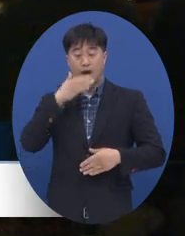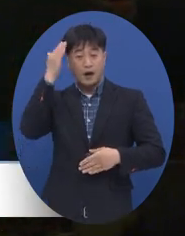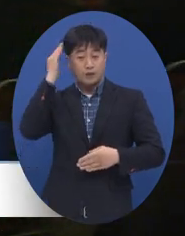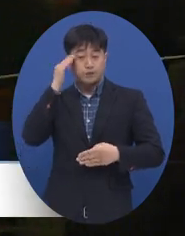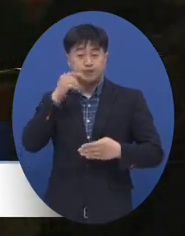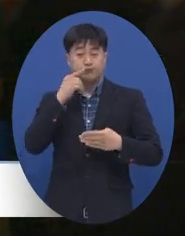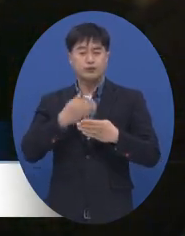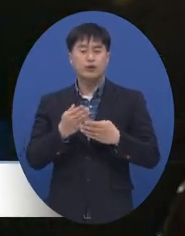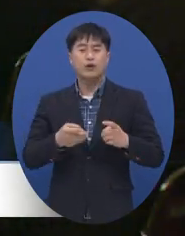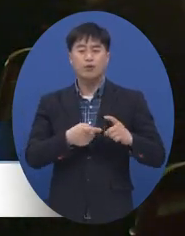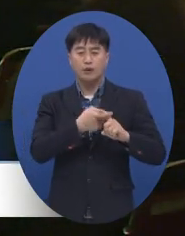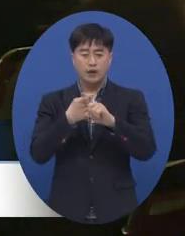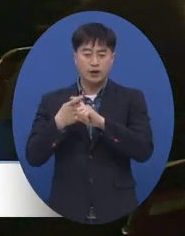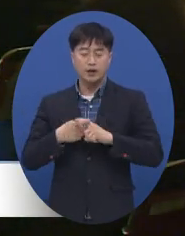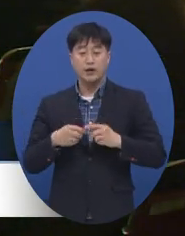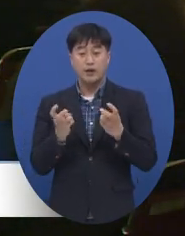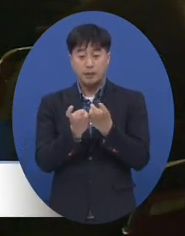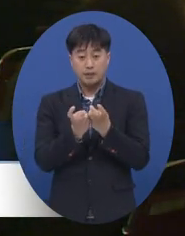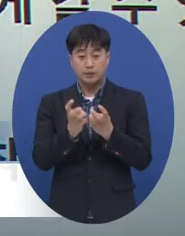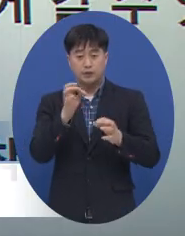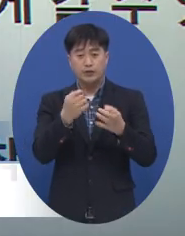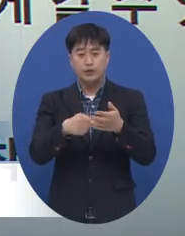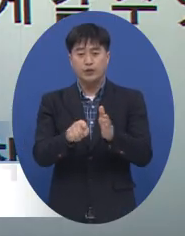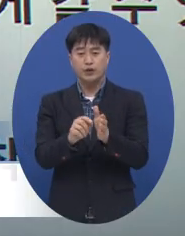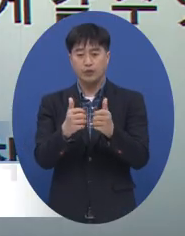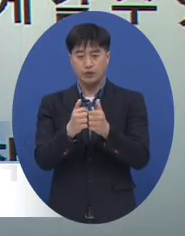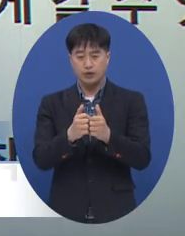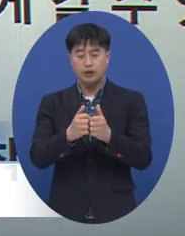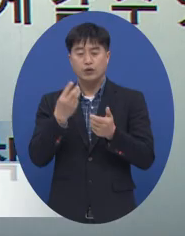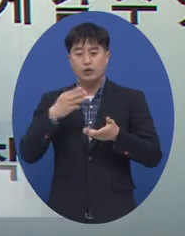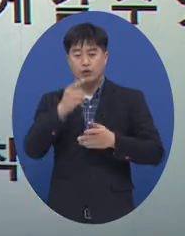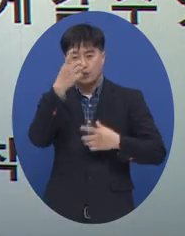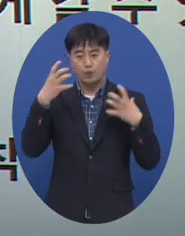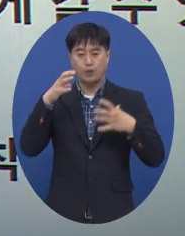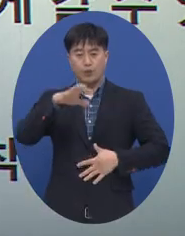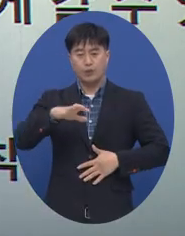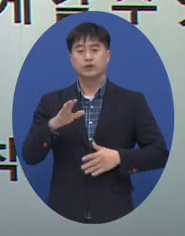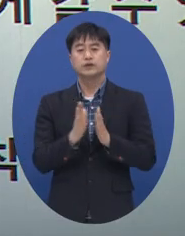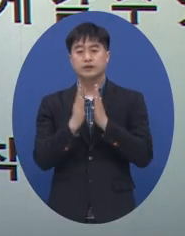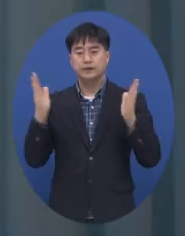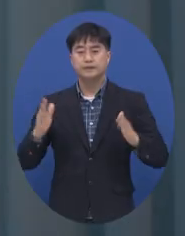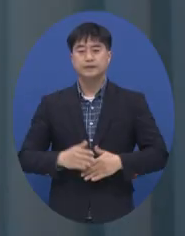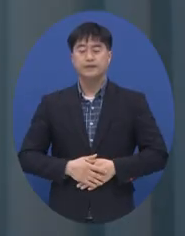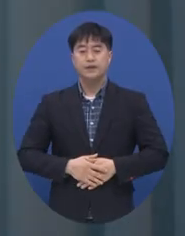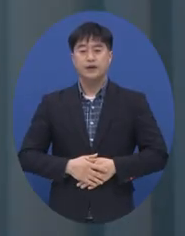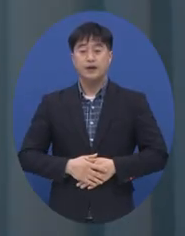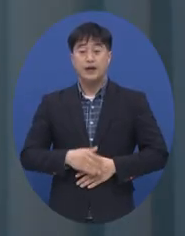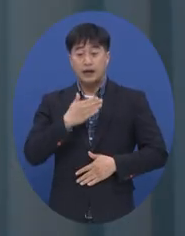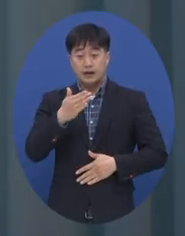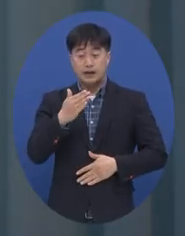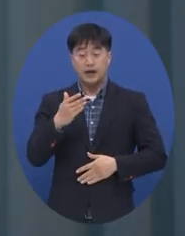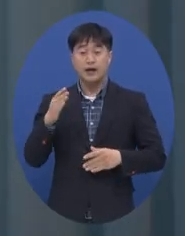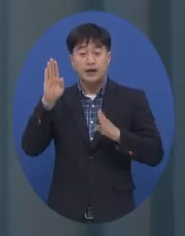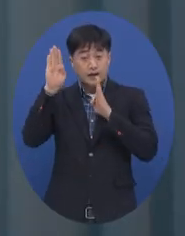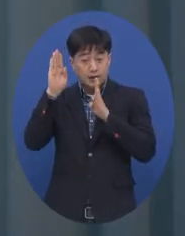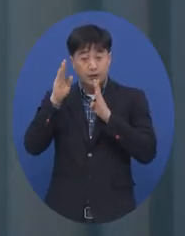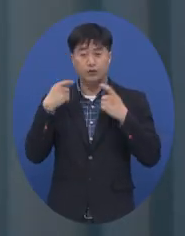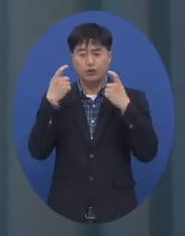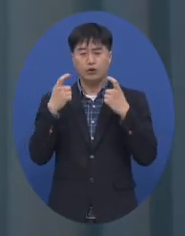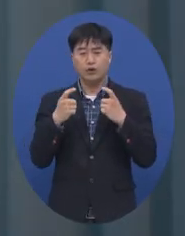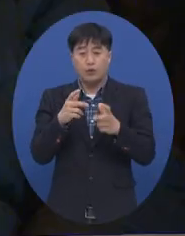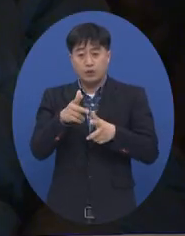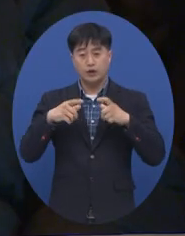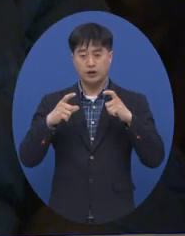남북관계 개선 해법 모색을 위한 평화 대토론회 가 지난 20일 경기도청에서 열렸습니다 가자 개성관광 열자